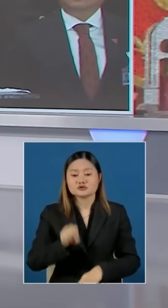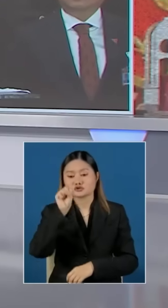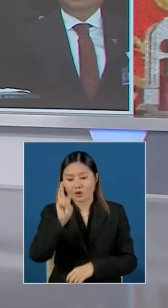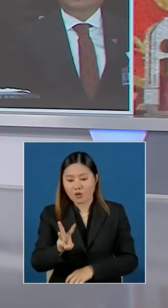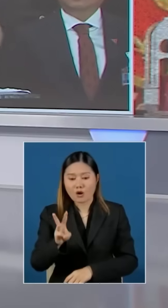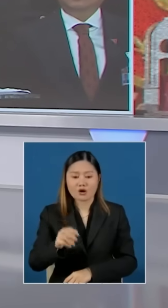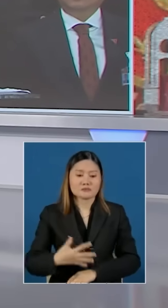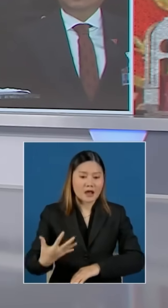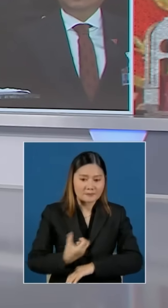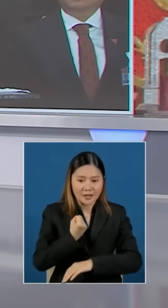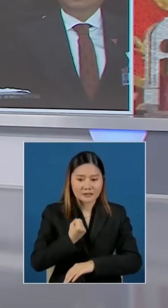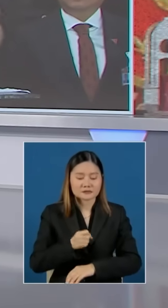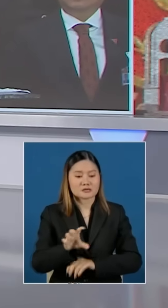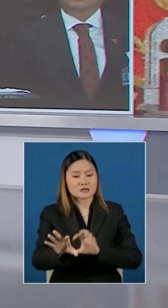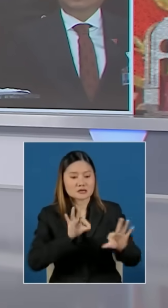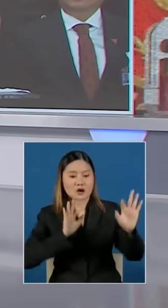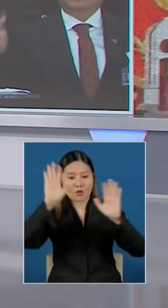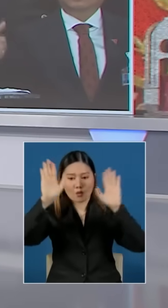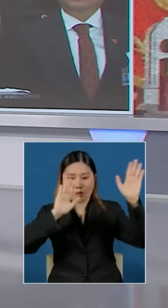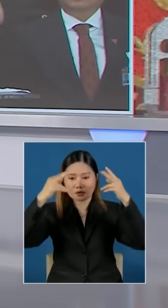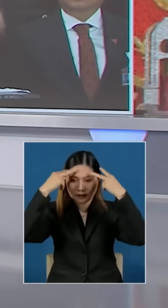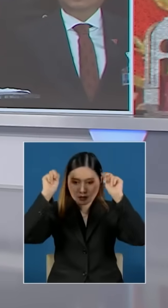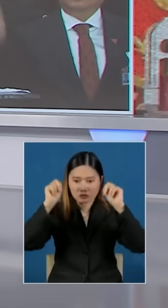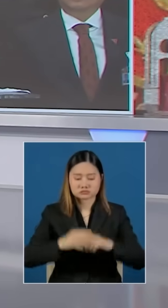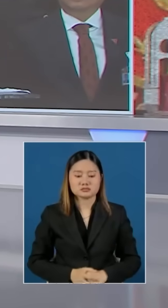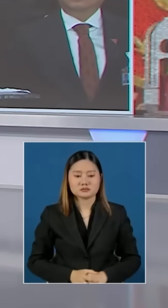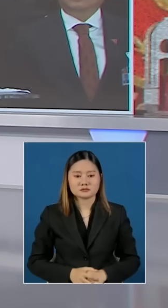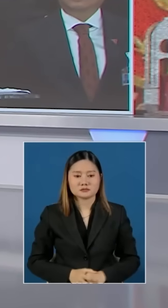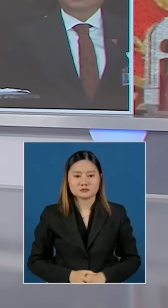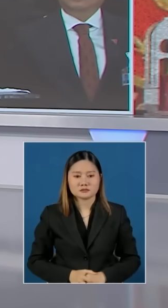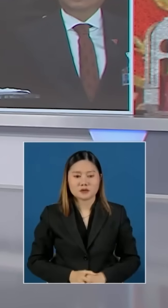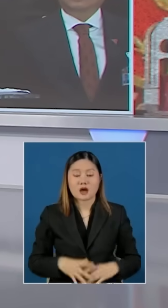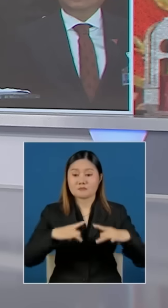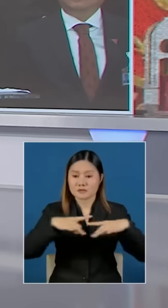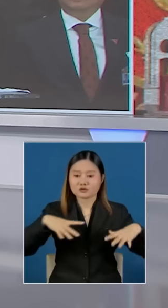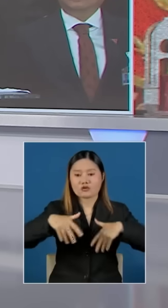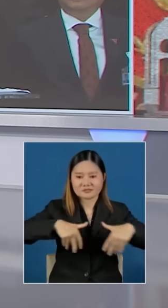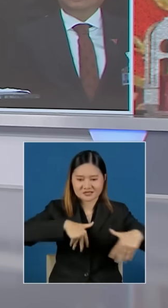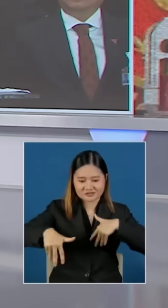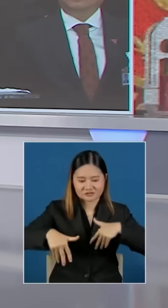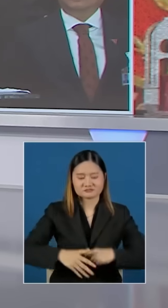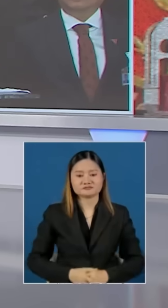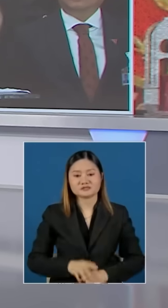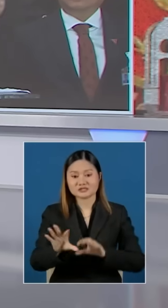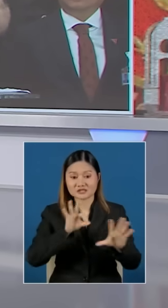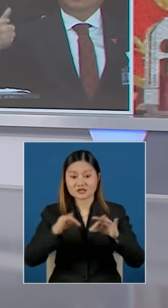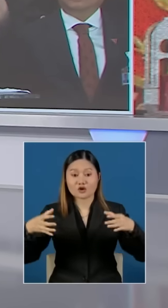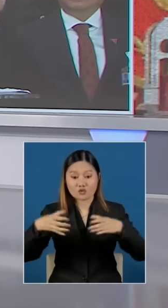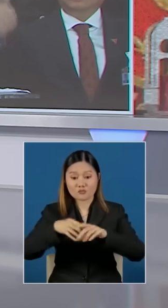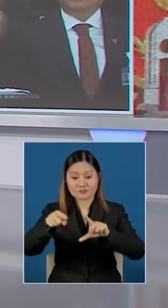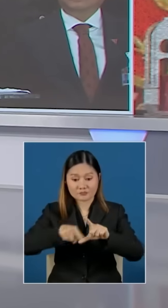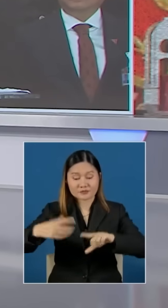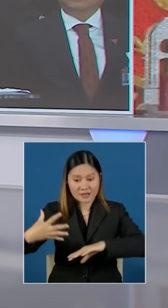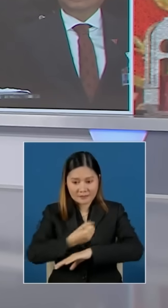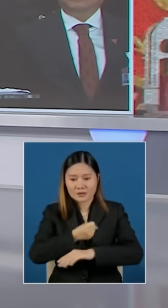ข้ามามีอำนาจในการโหวตซึ่งสวนกับเสียงของพี่น้องประชาชนที่เลือกพรรคการเมืองเข้ามาผ่